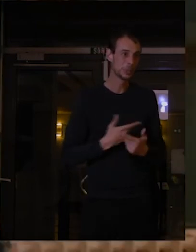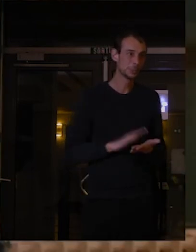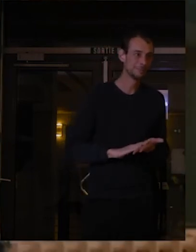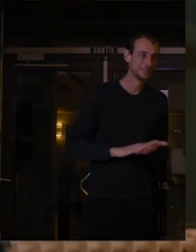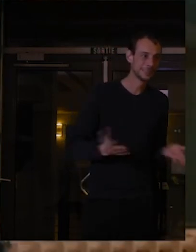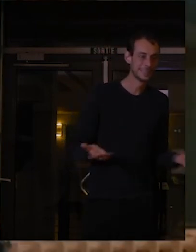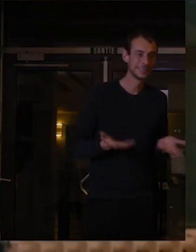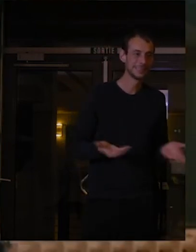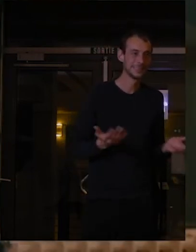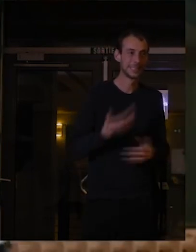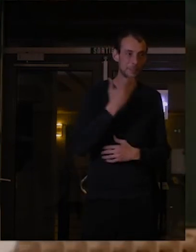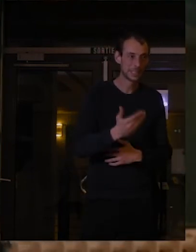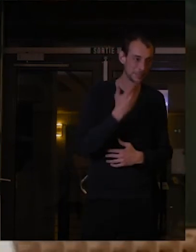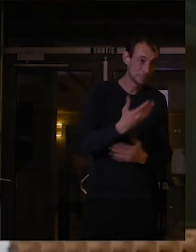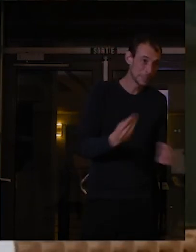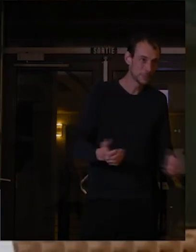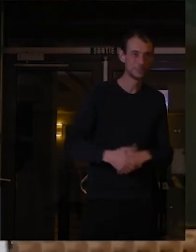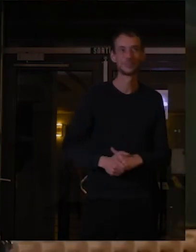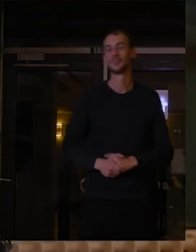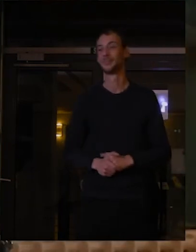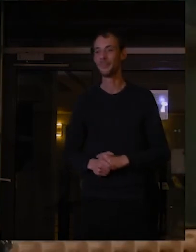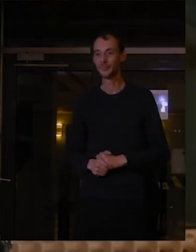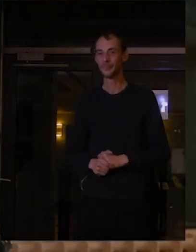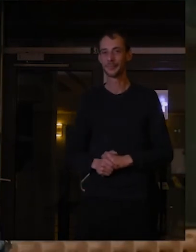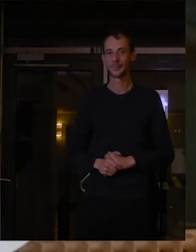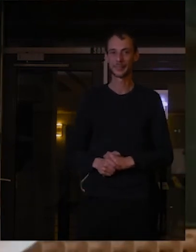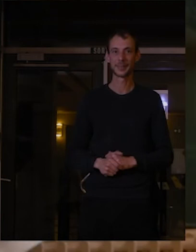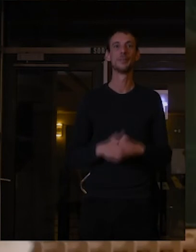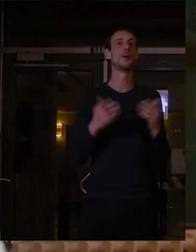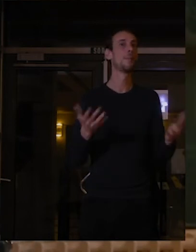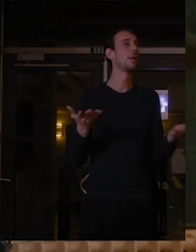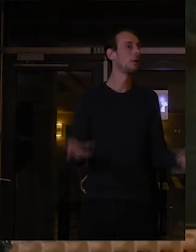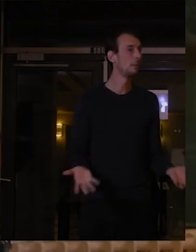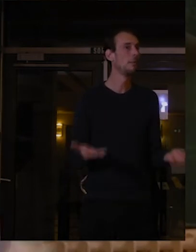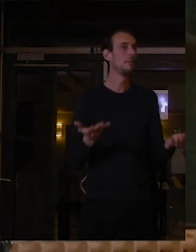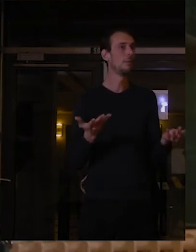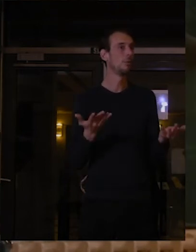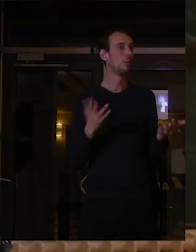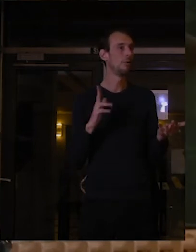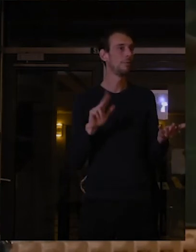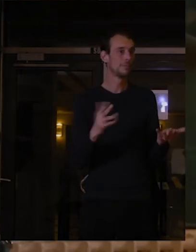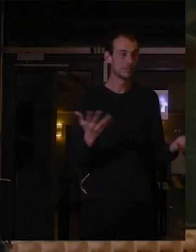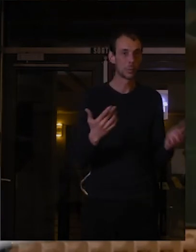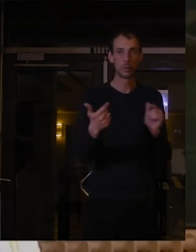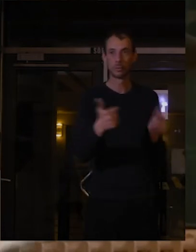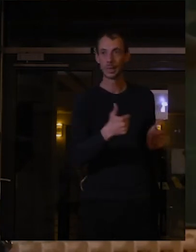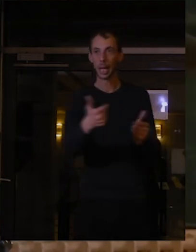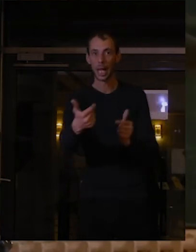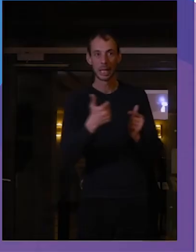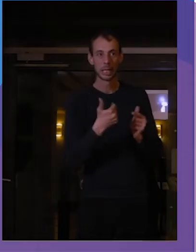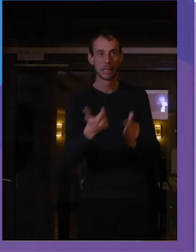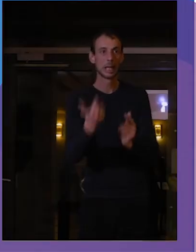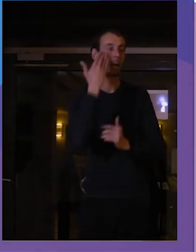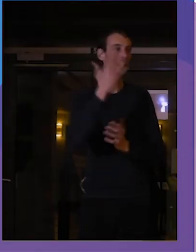Merci beaucoup pour cette prise de parole. Donc maintenant, on va passer aux échanges. Donc si vous avez des questions, vous pouvez les poser donc à nos